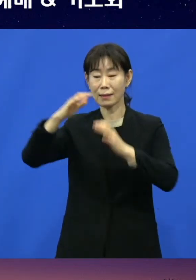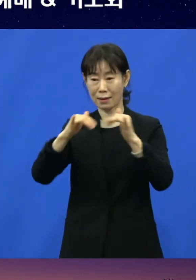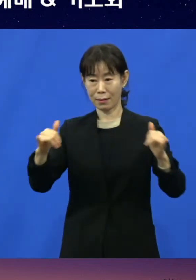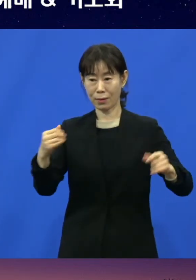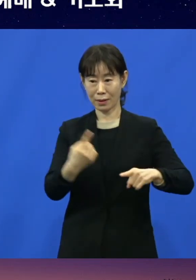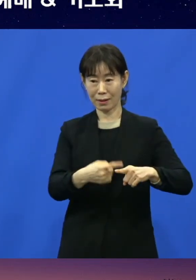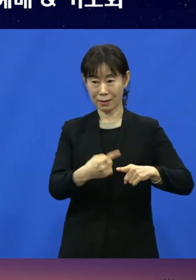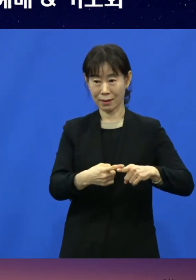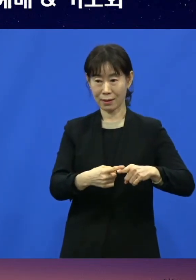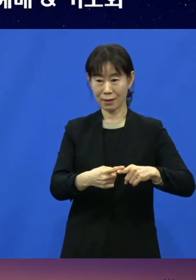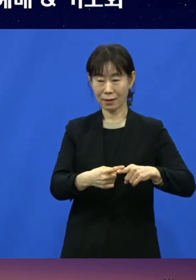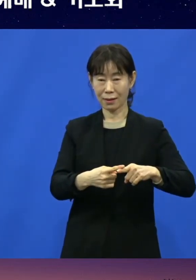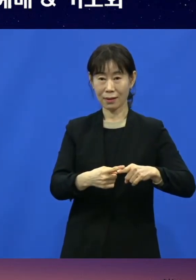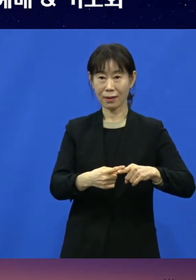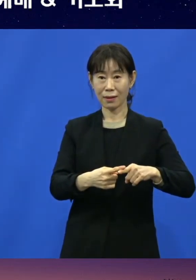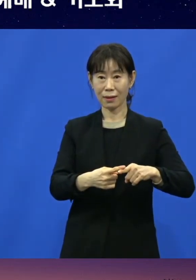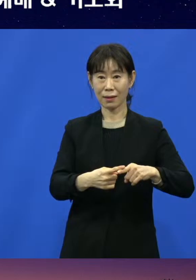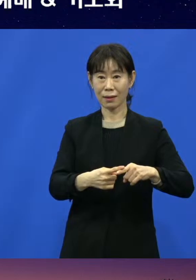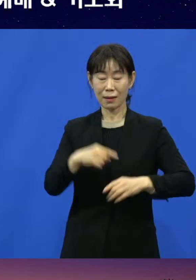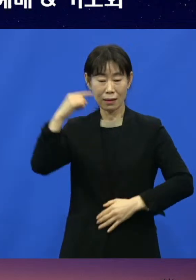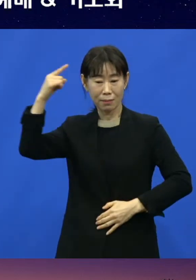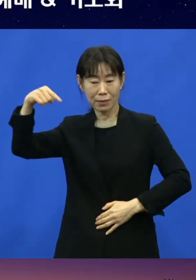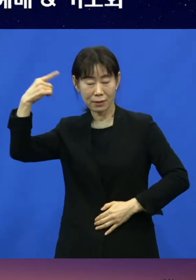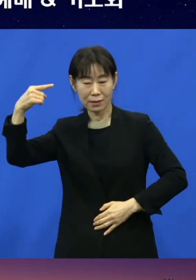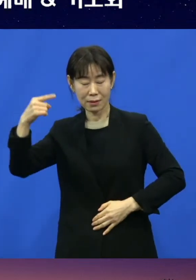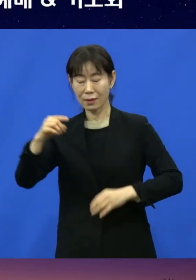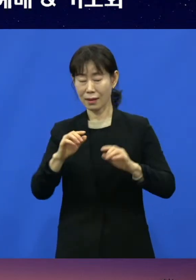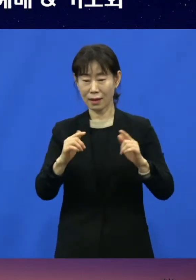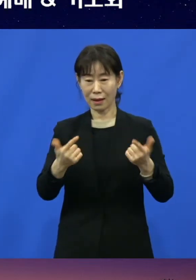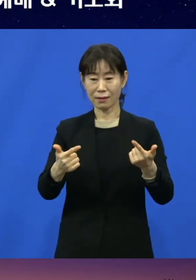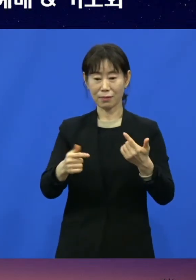안 미쳤다면 아직 발견한 게 아니에요, 사실은.